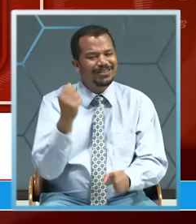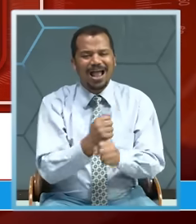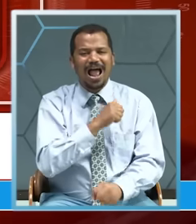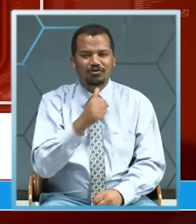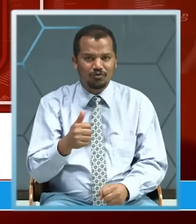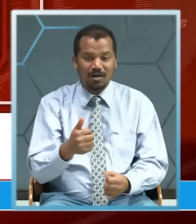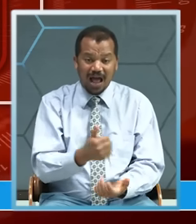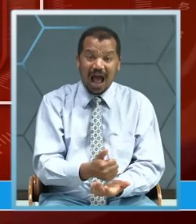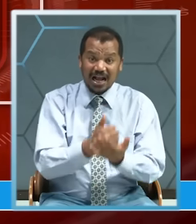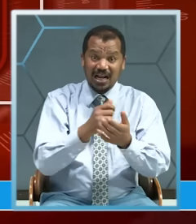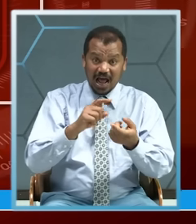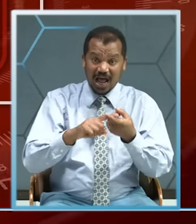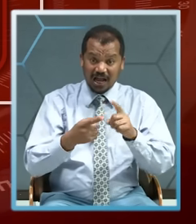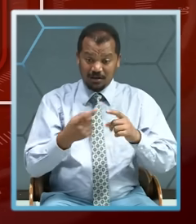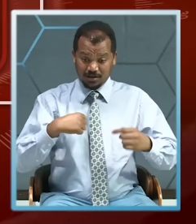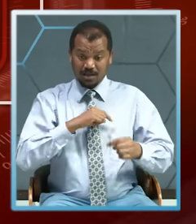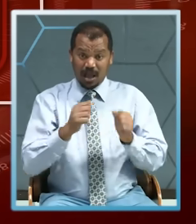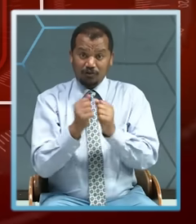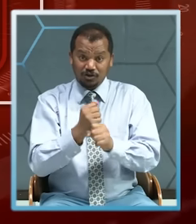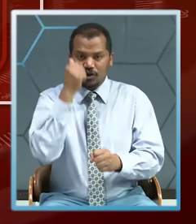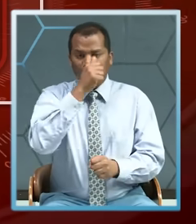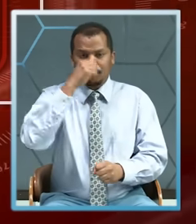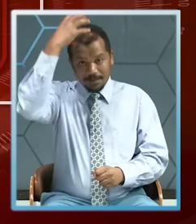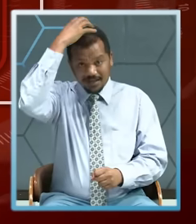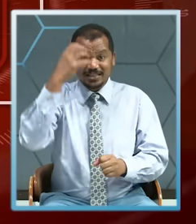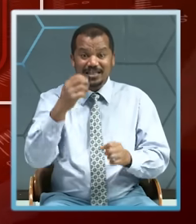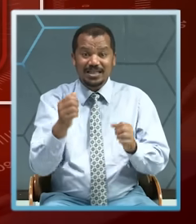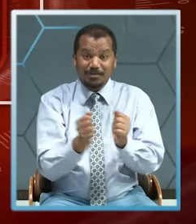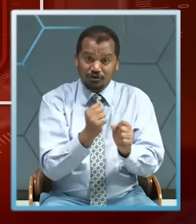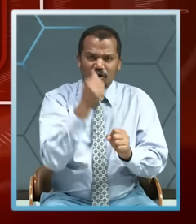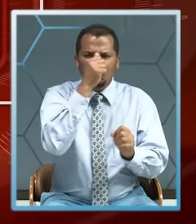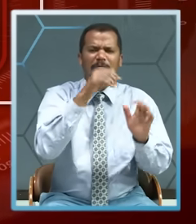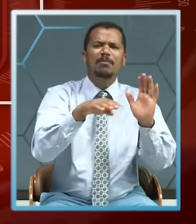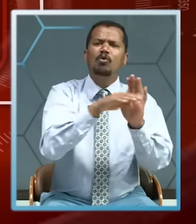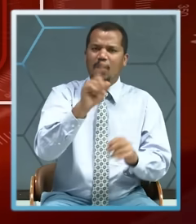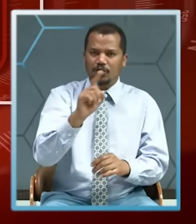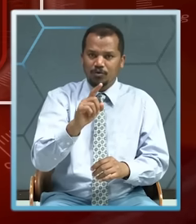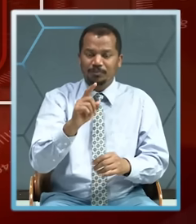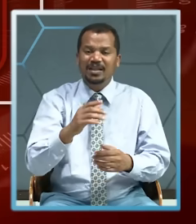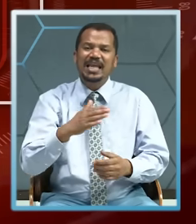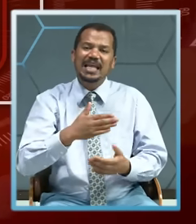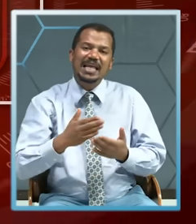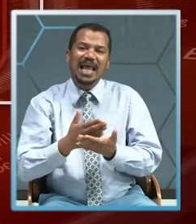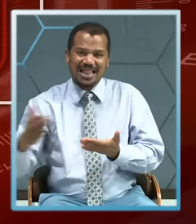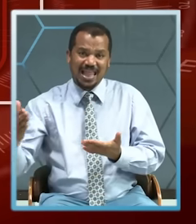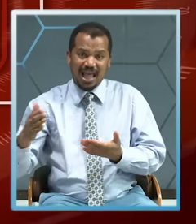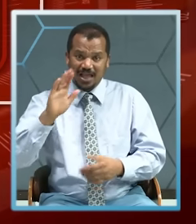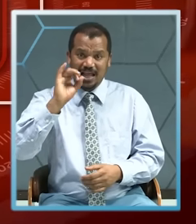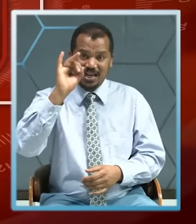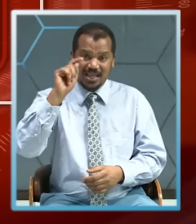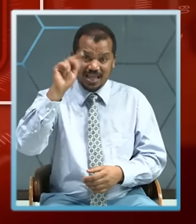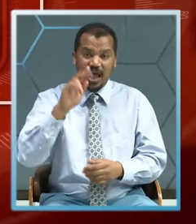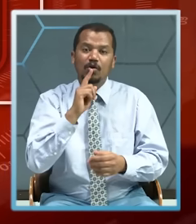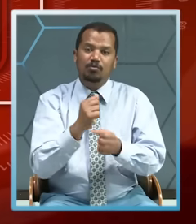ምክንያቶች አይሰሩም። አጋር አካላት ከኛ ጋር ሲሰሩ የኢትዮጵያ መንግስትን የሚወክሉም አይደሉም። ከመርህ አኳያ ገለልተኛ ተብሎ የሚታሰቡ